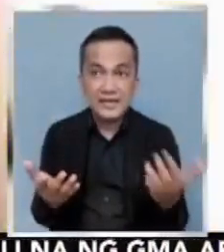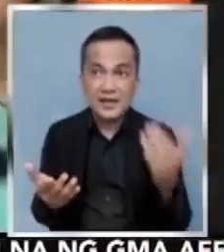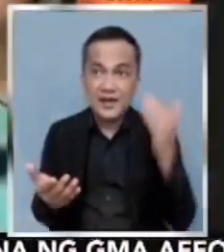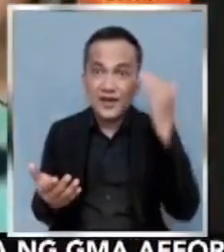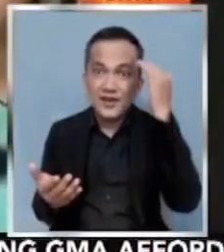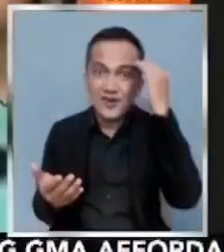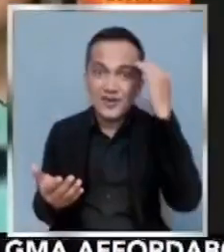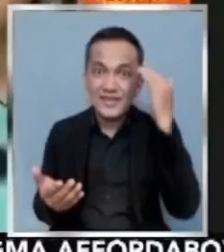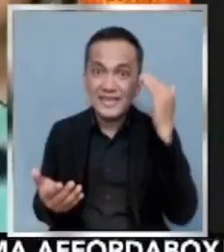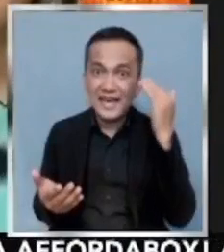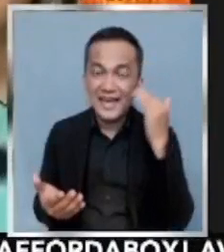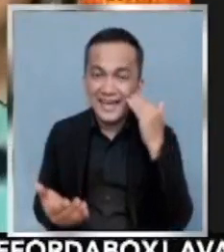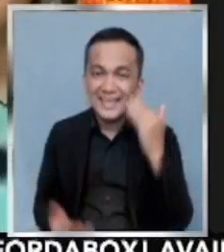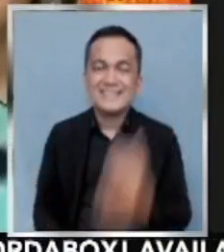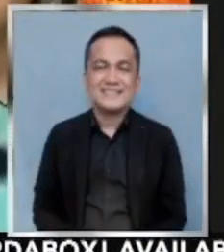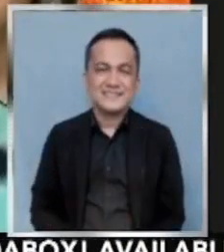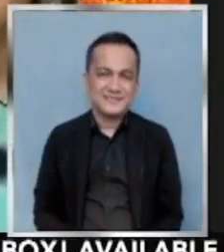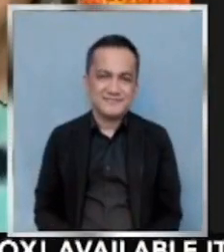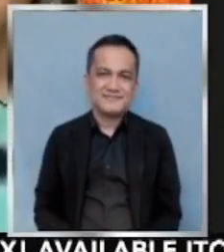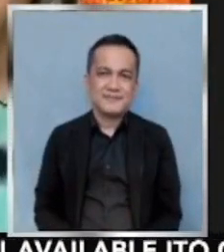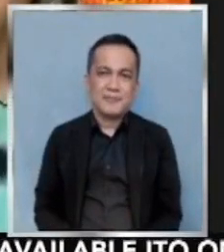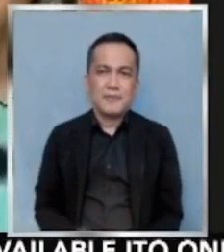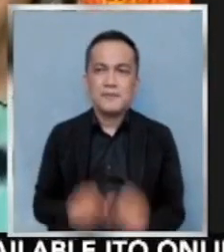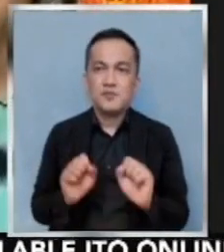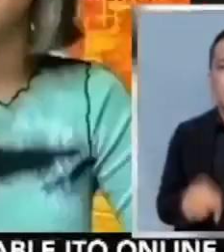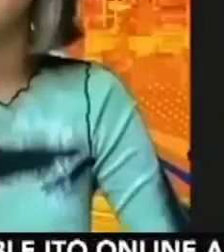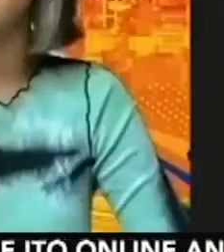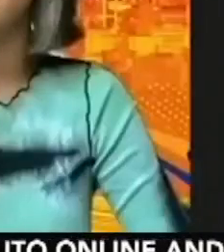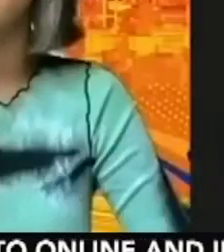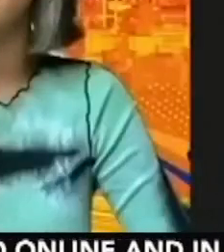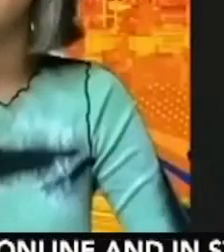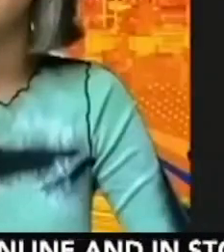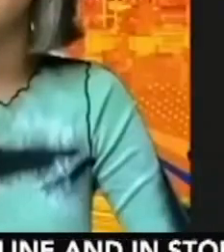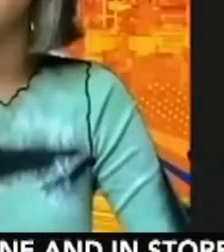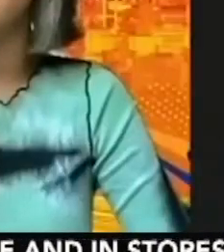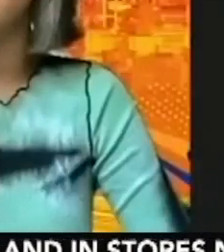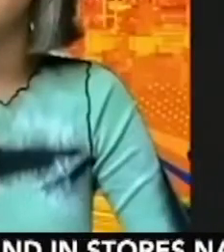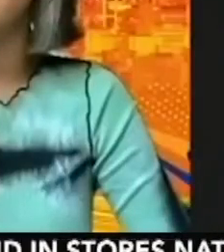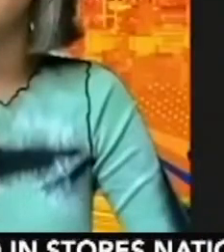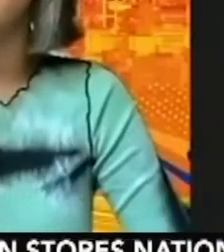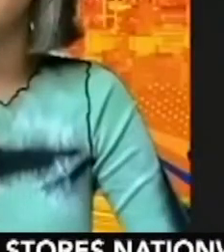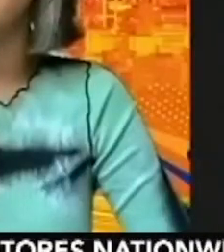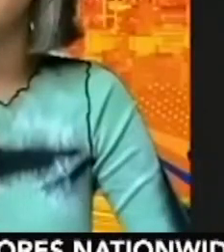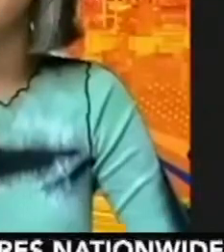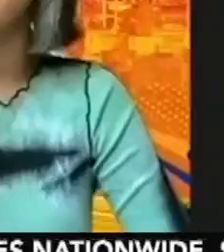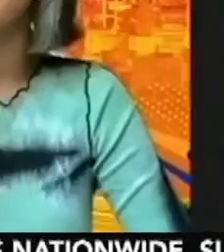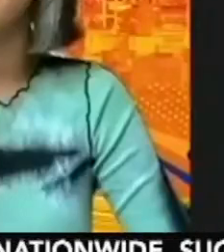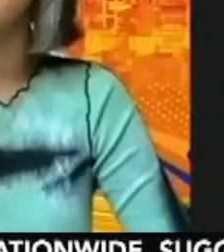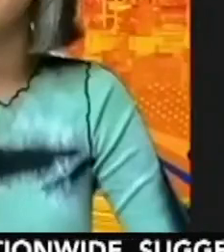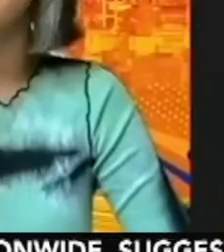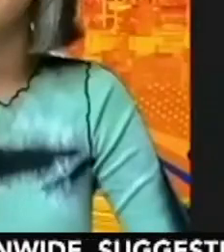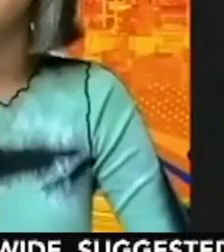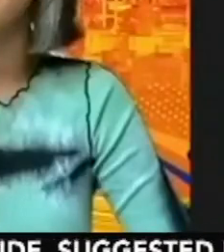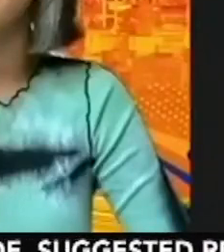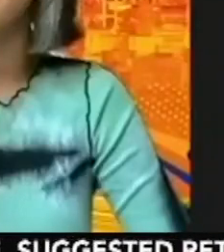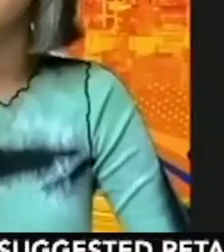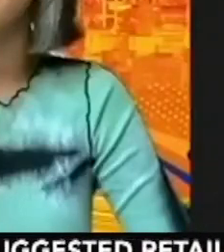Korea! The possibility that you'd be meeting Korean celebrities.